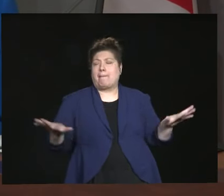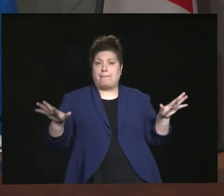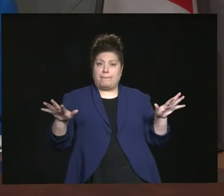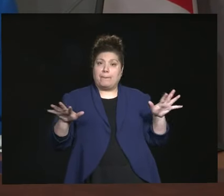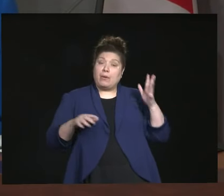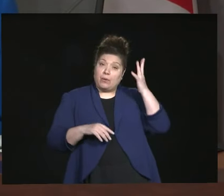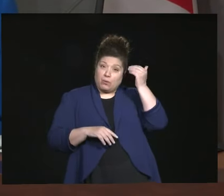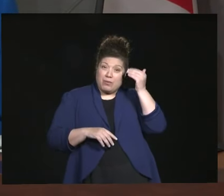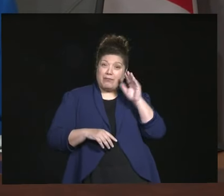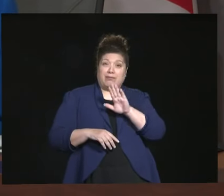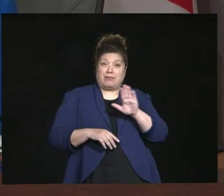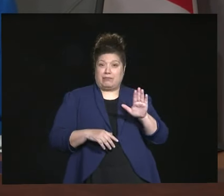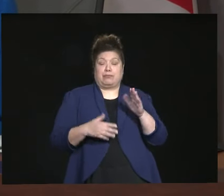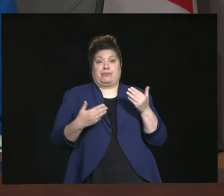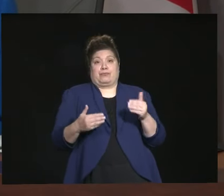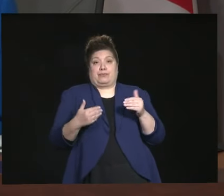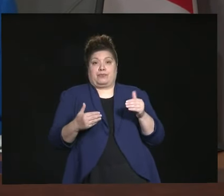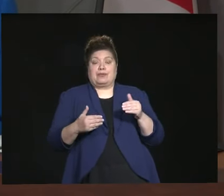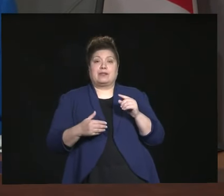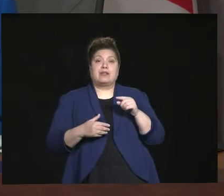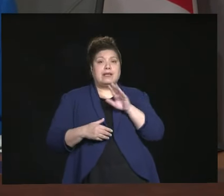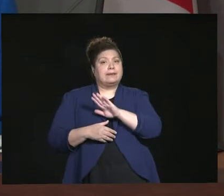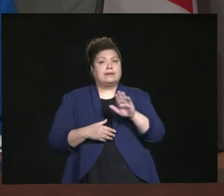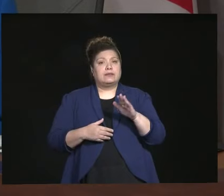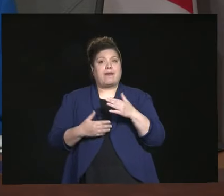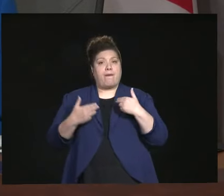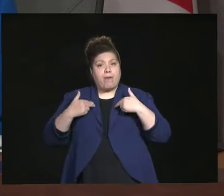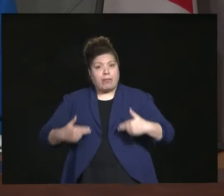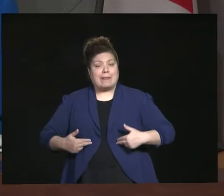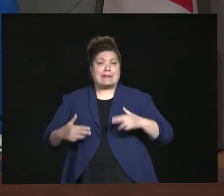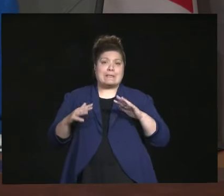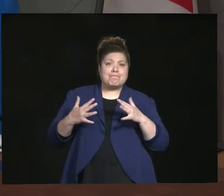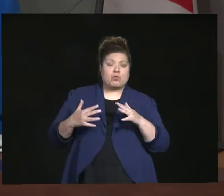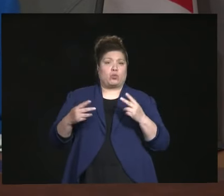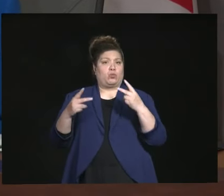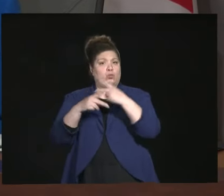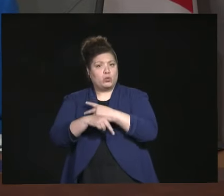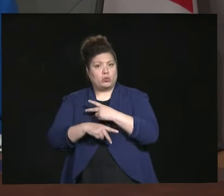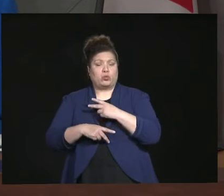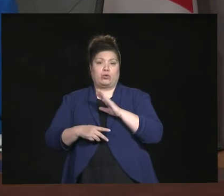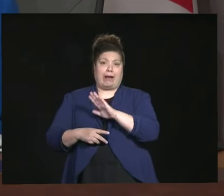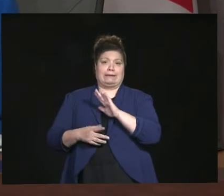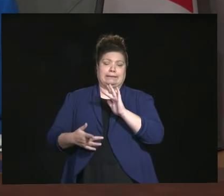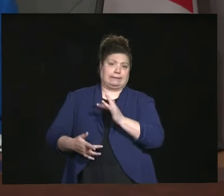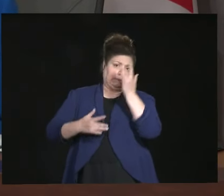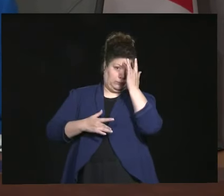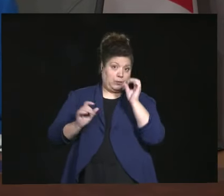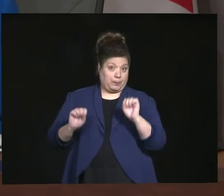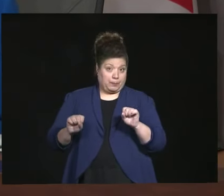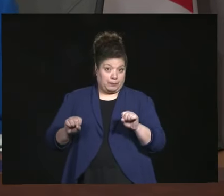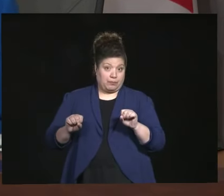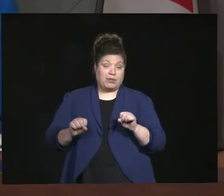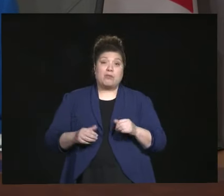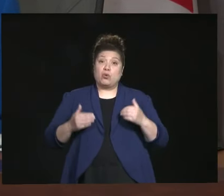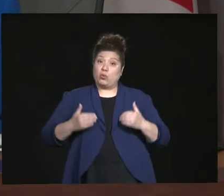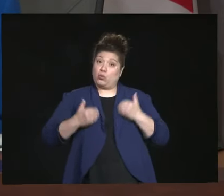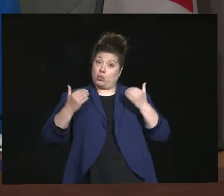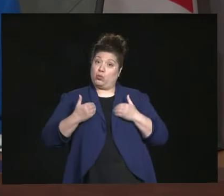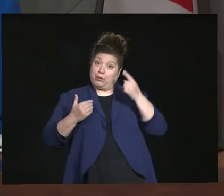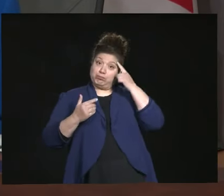élevé. De plus, les jeunes ne sont pas à l'abri des complications graves.